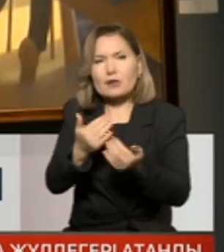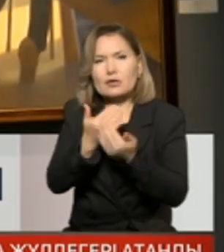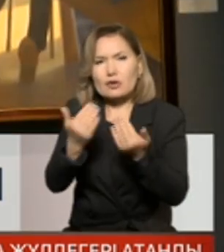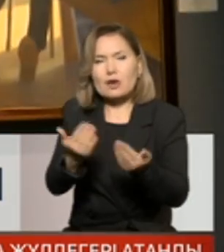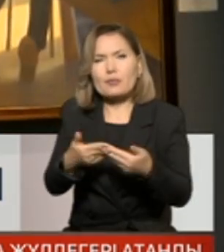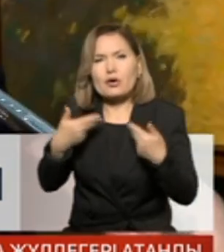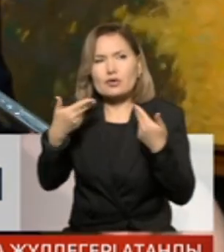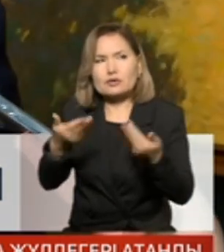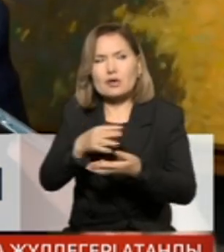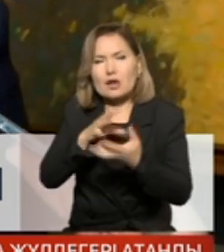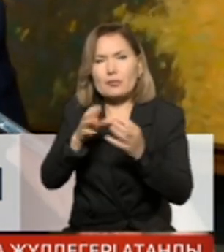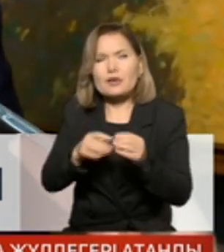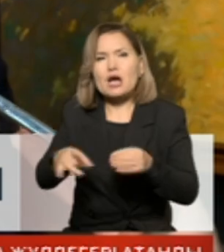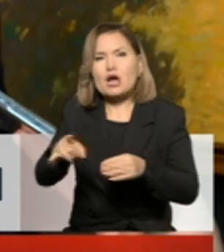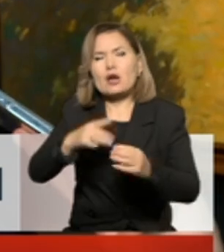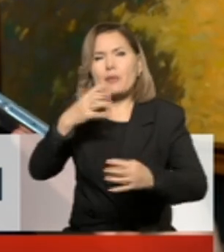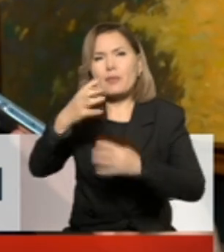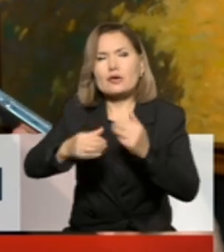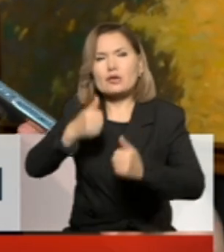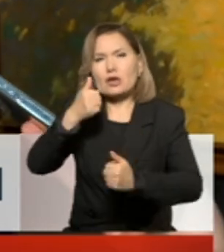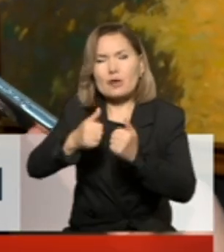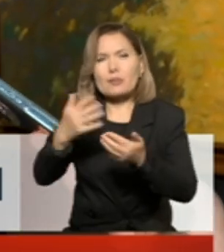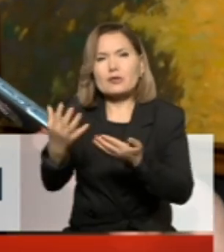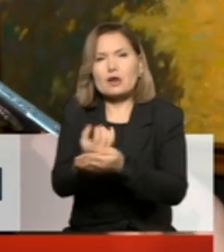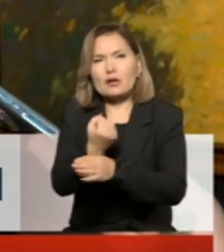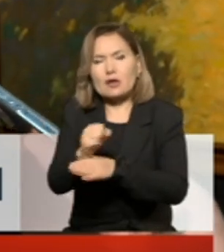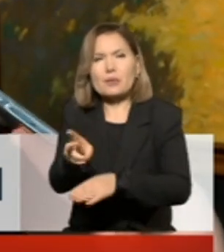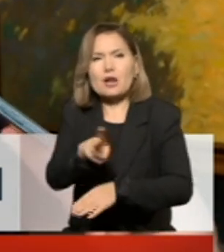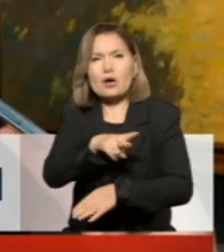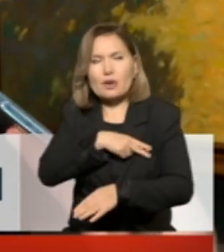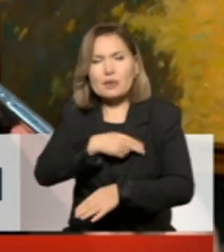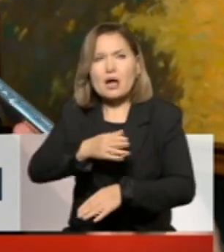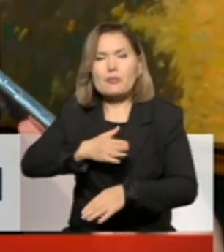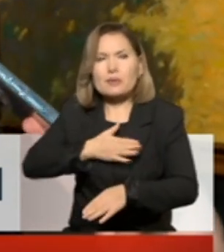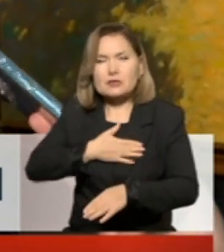боламыз. Халықаралық және республикалық конкурстардың лауреаттары,